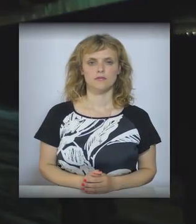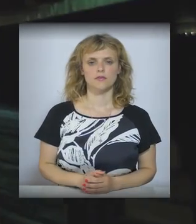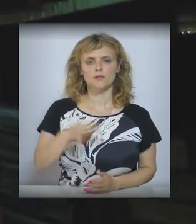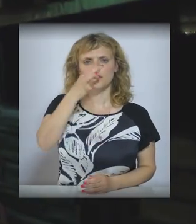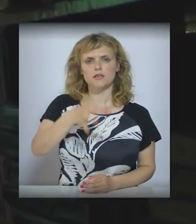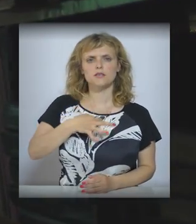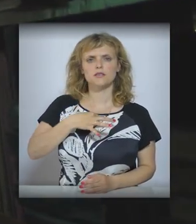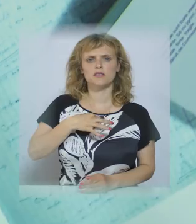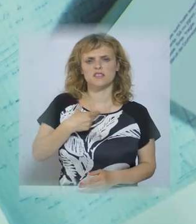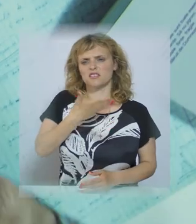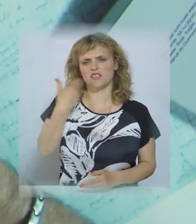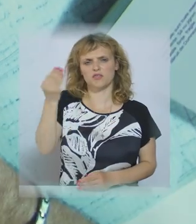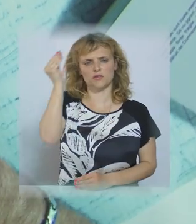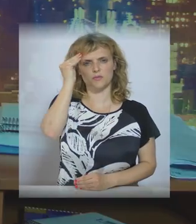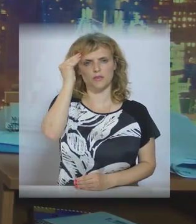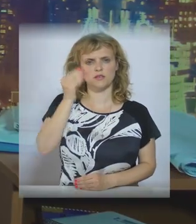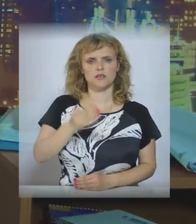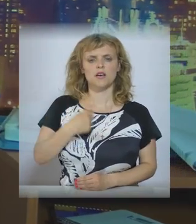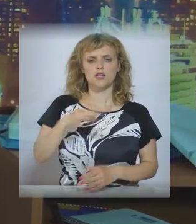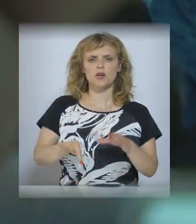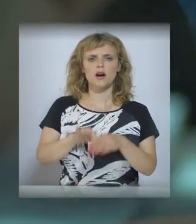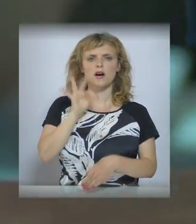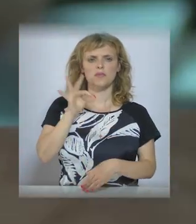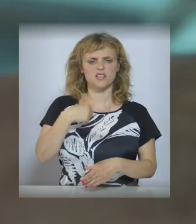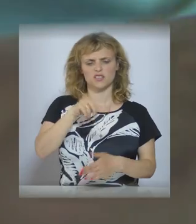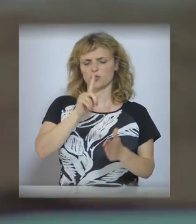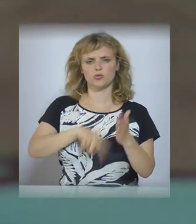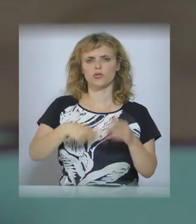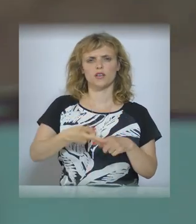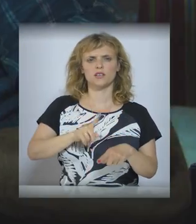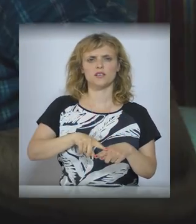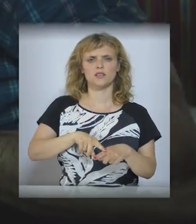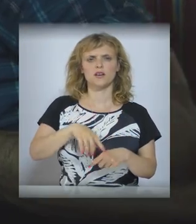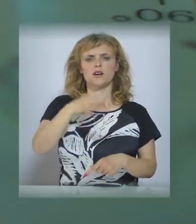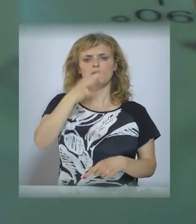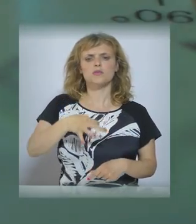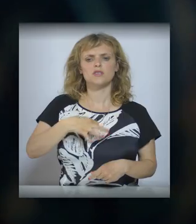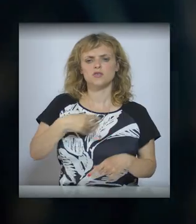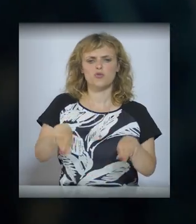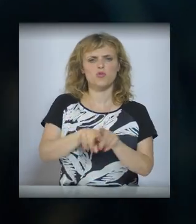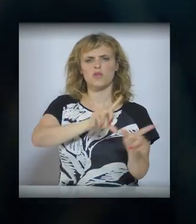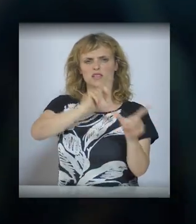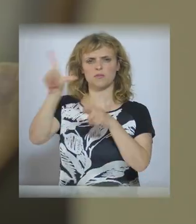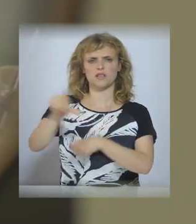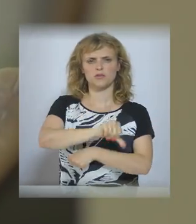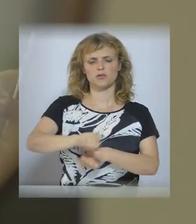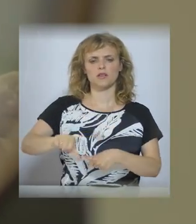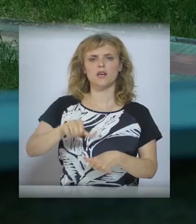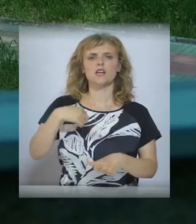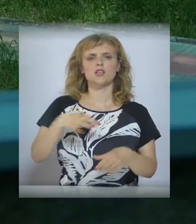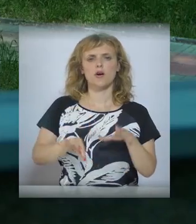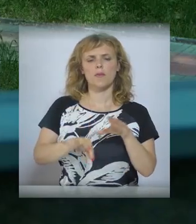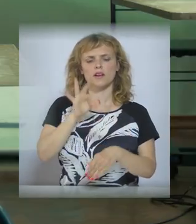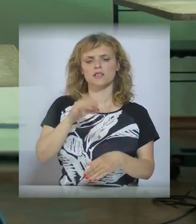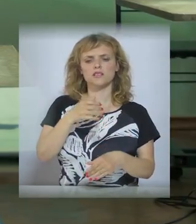mi s-a spus că nu merită. Am ales să nu cred. Mi s-a spus că oricum am să plec.